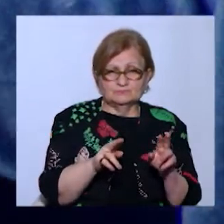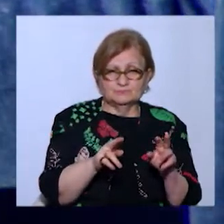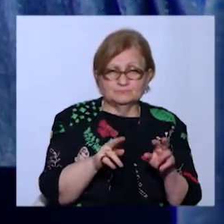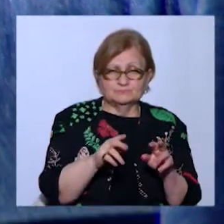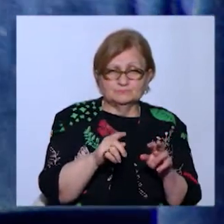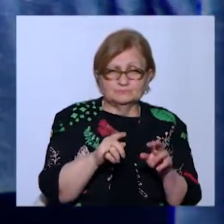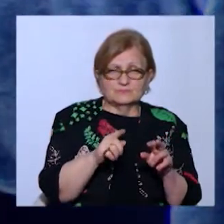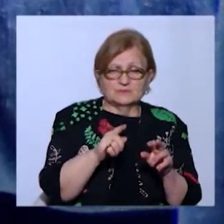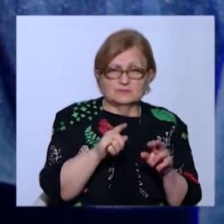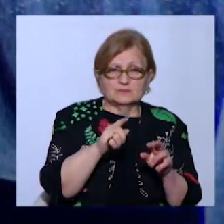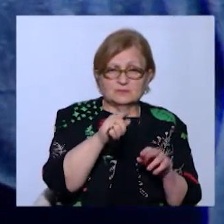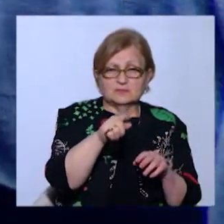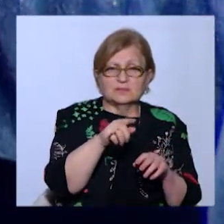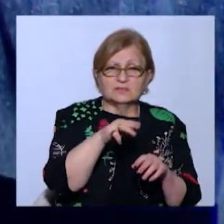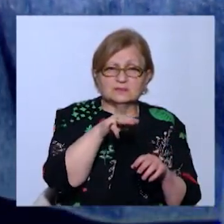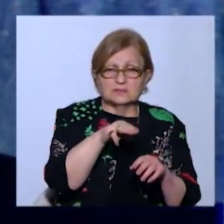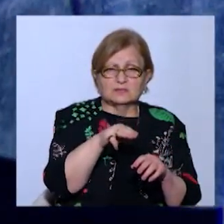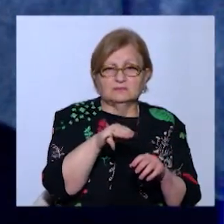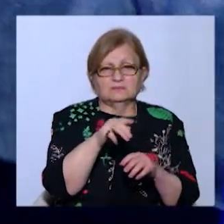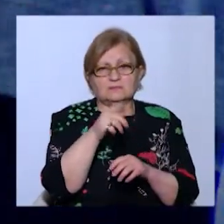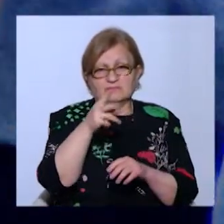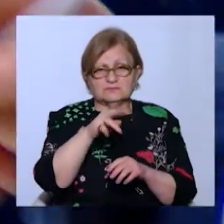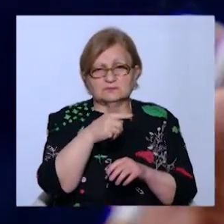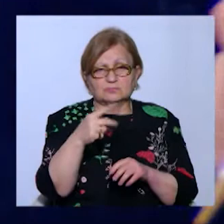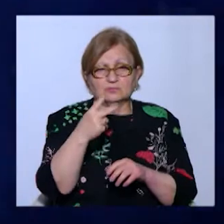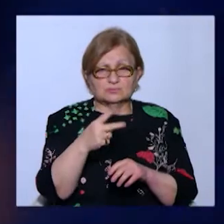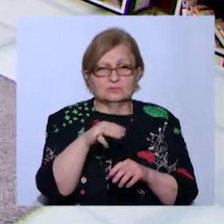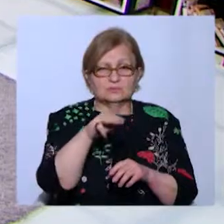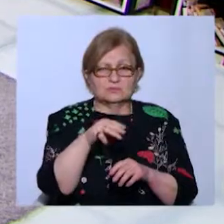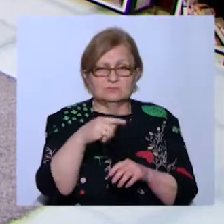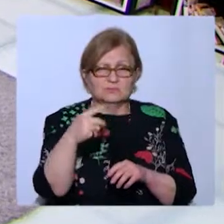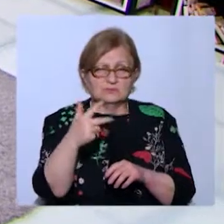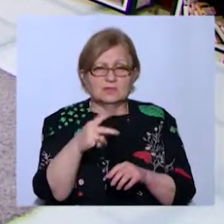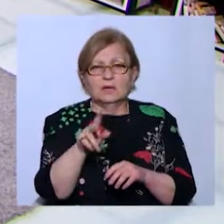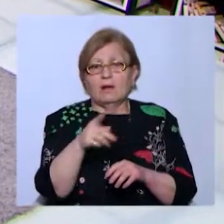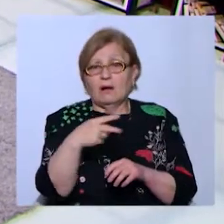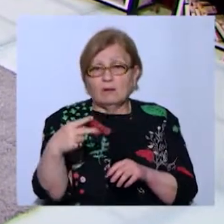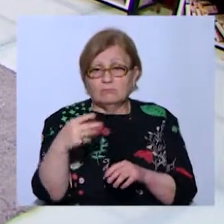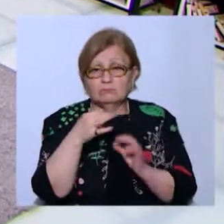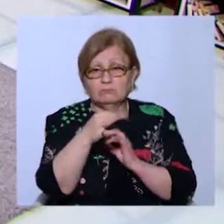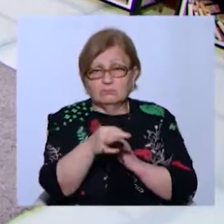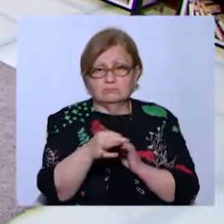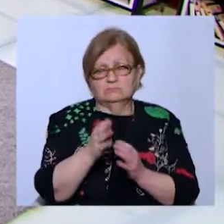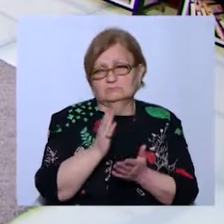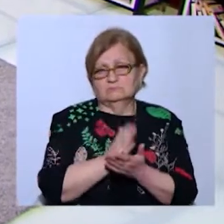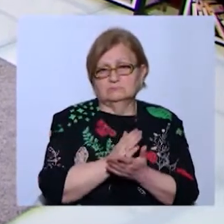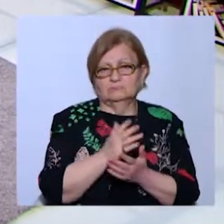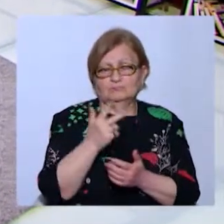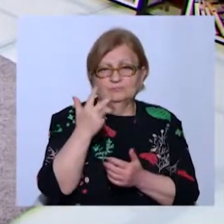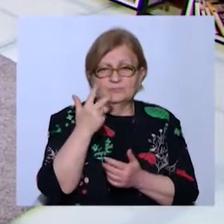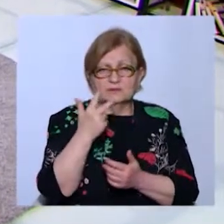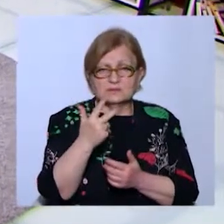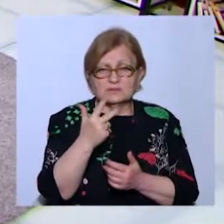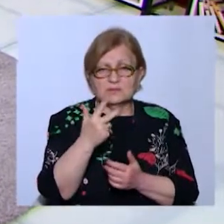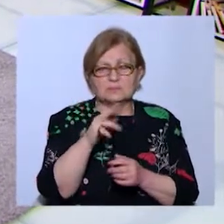ისევ და ისევ კვადრატული განტოლება. t კვადრატ მინუს 2t მინუს 3 უდრის 0-ს, რომლის ამონახსნებიც ვიეტის თეორემით არის 3 და